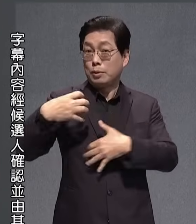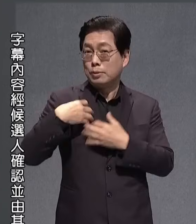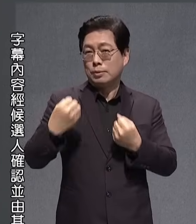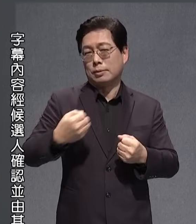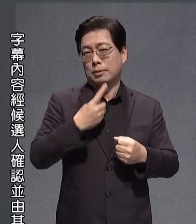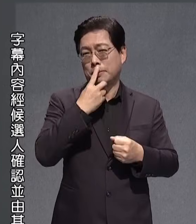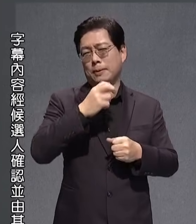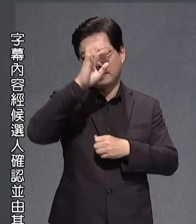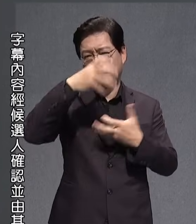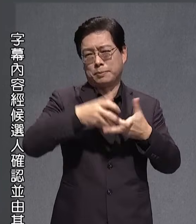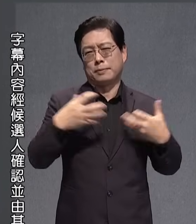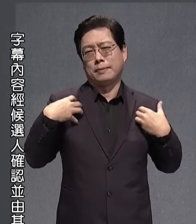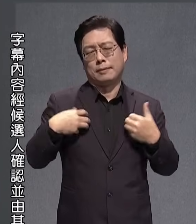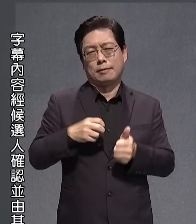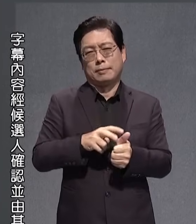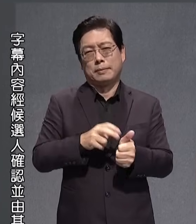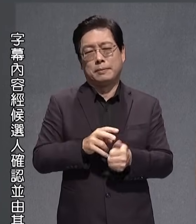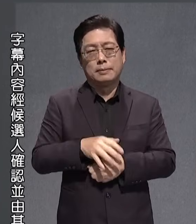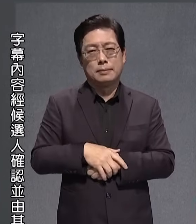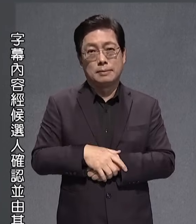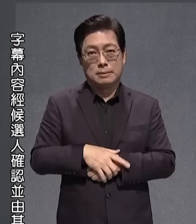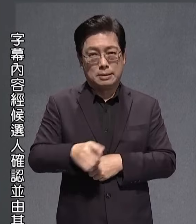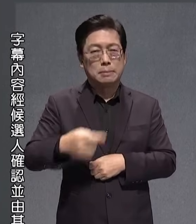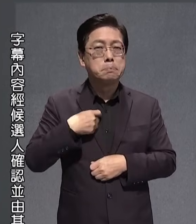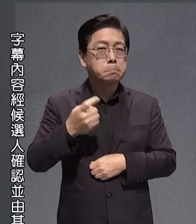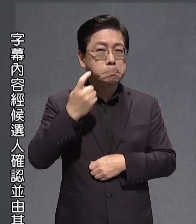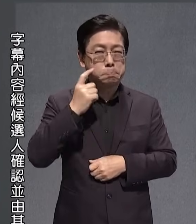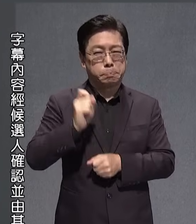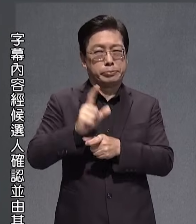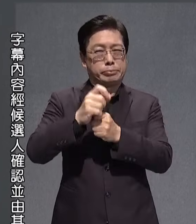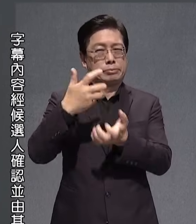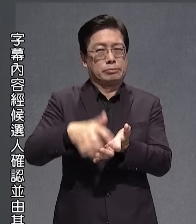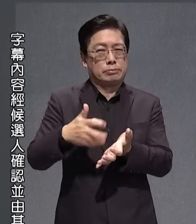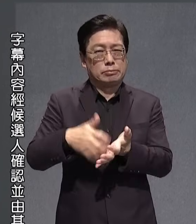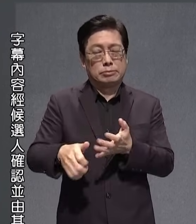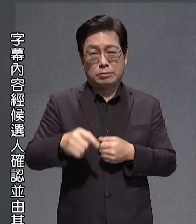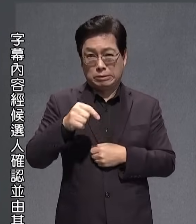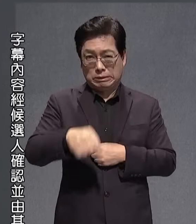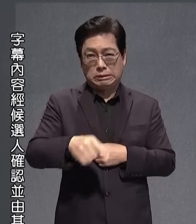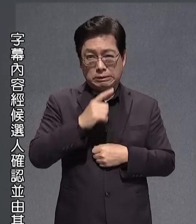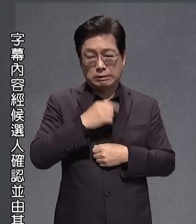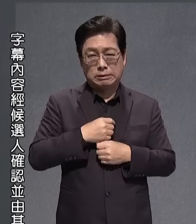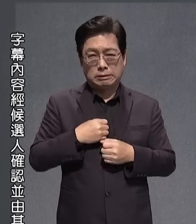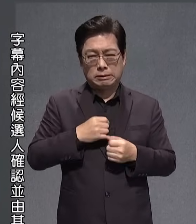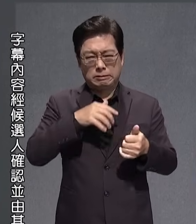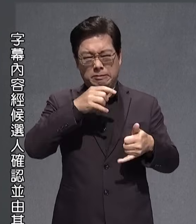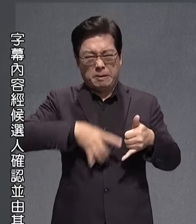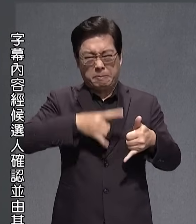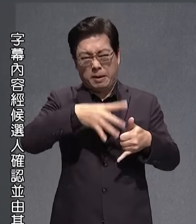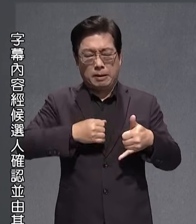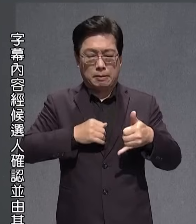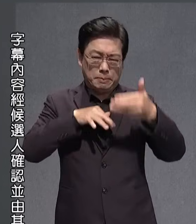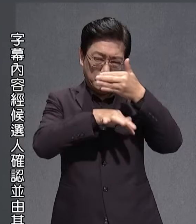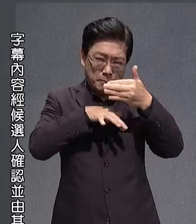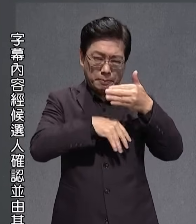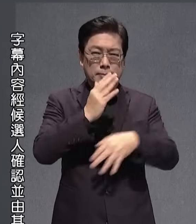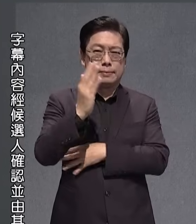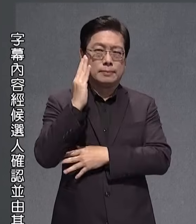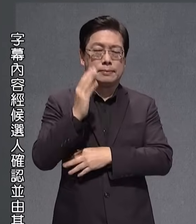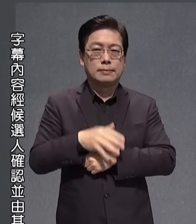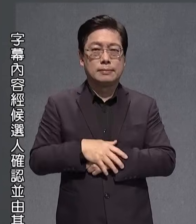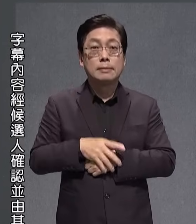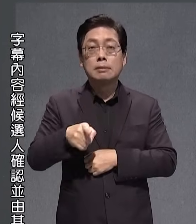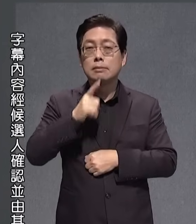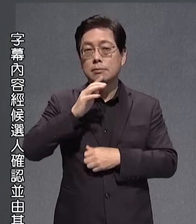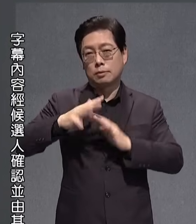养在中央党部啊，创造假消息，扭曲事实，攻击对手，攻击政府，这